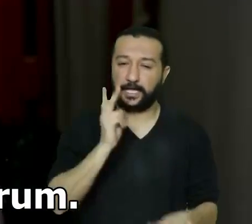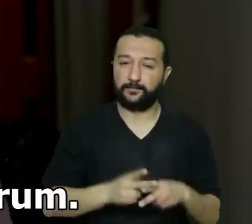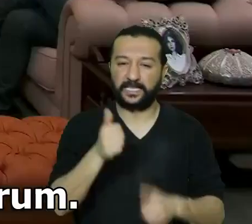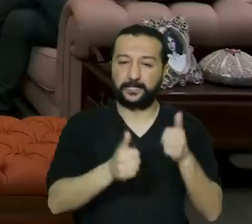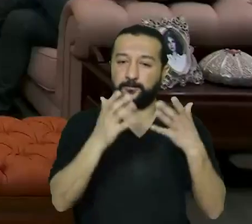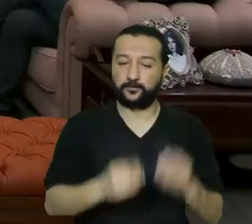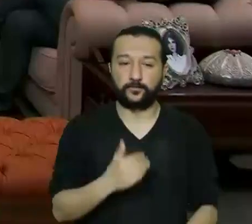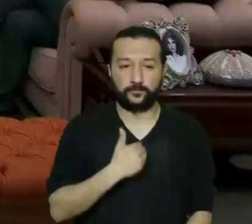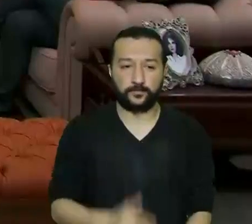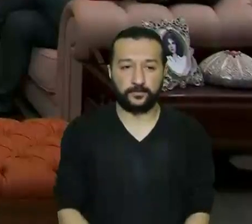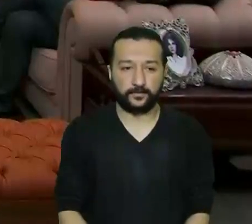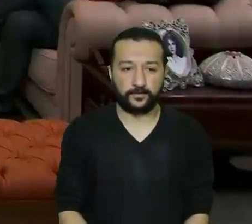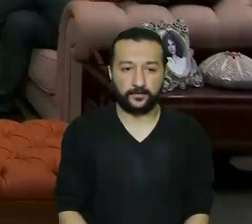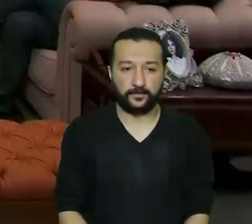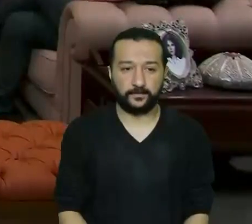hemen yarışıyorum.